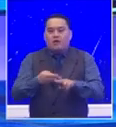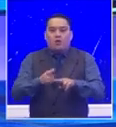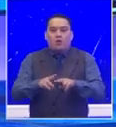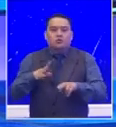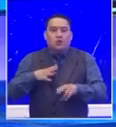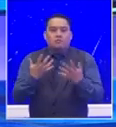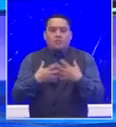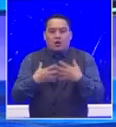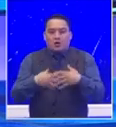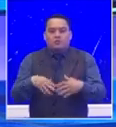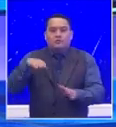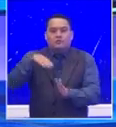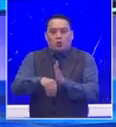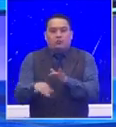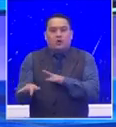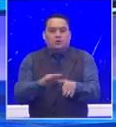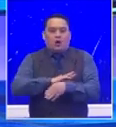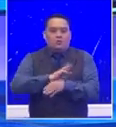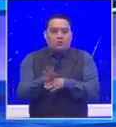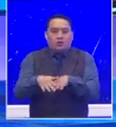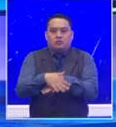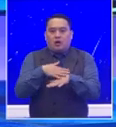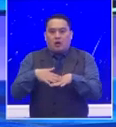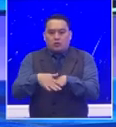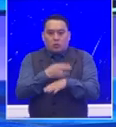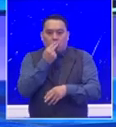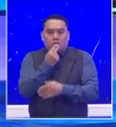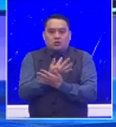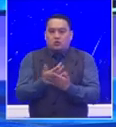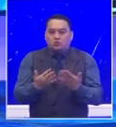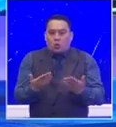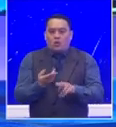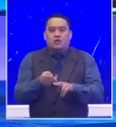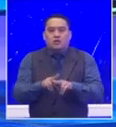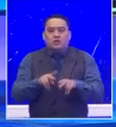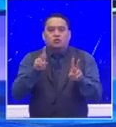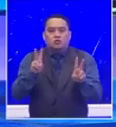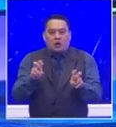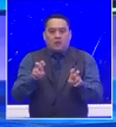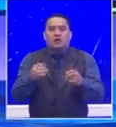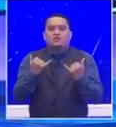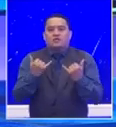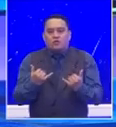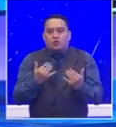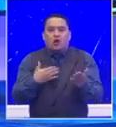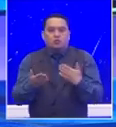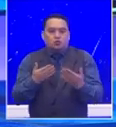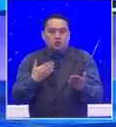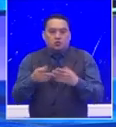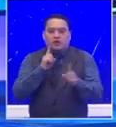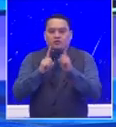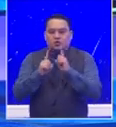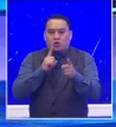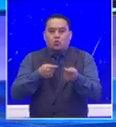еще механизмы будут задействованы в процессе обеспечения населения продовольственными товарами? Эти и другие темы стали предметом обсуждения на